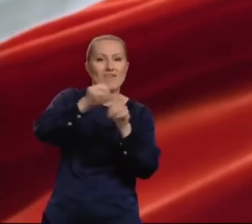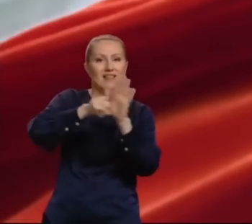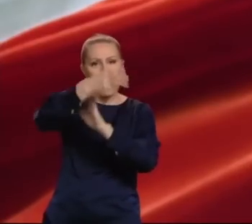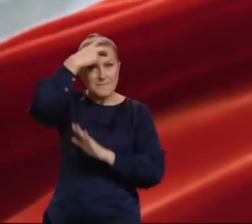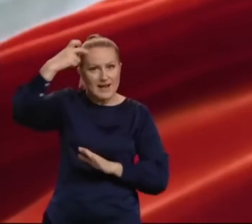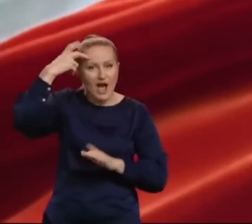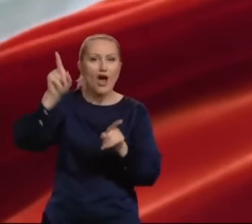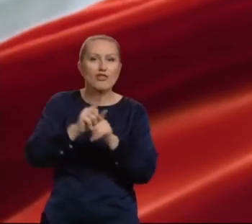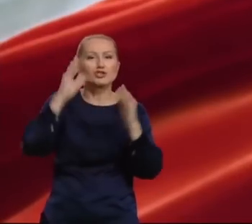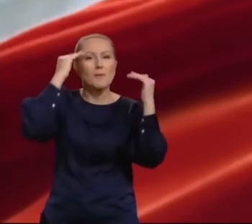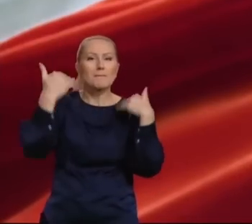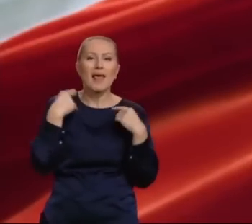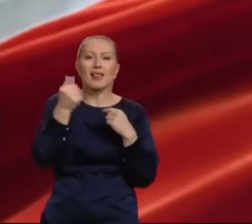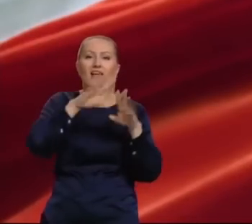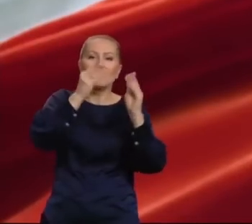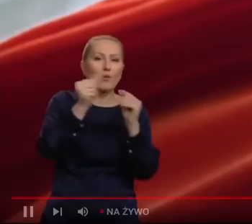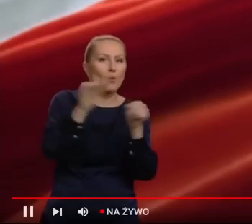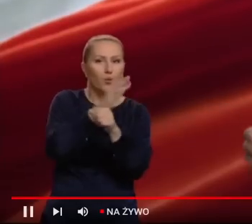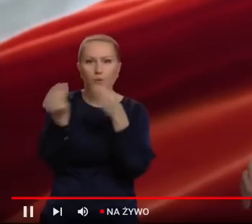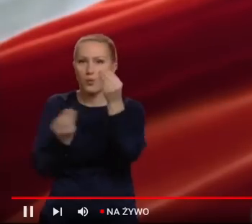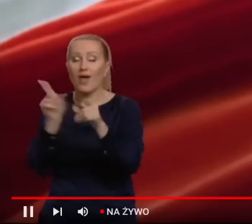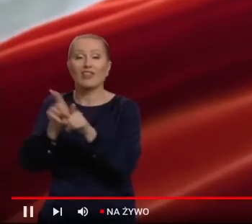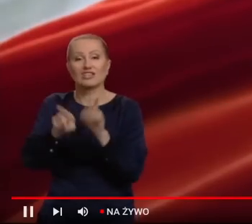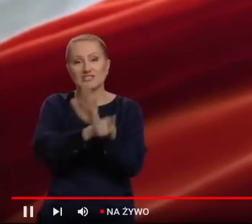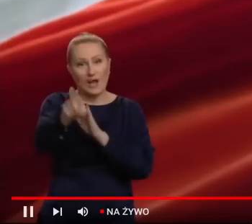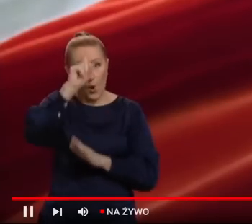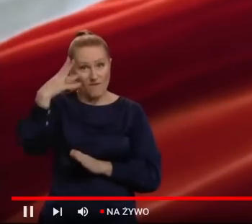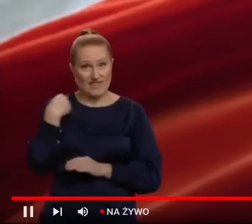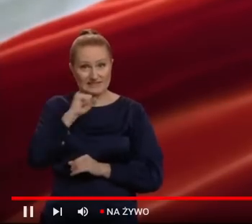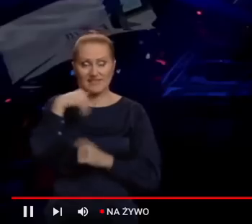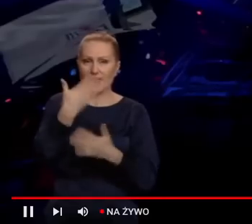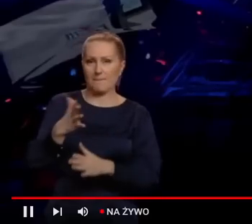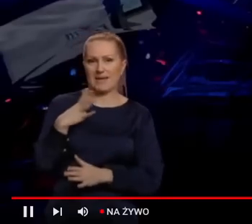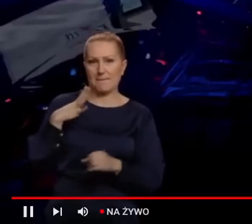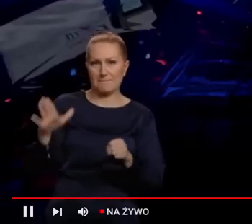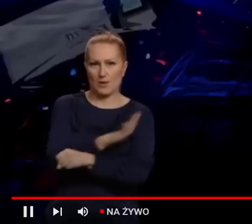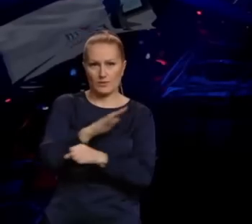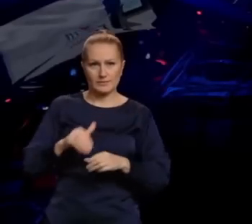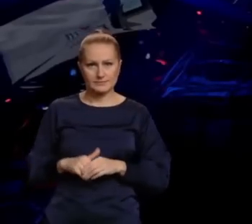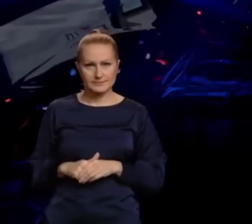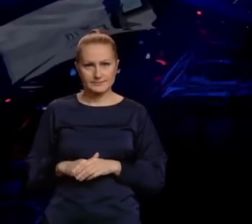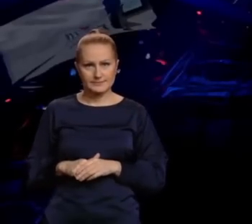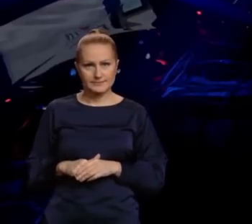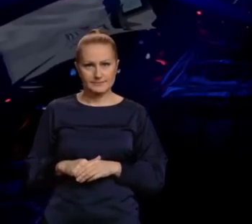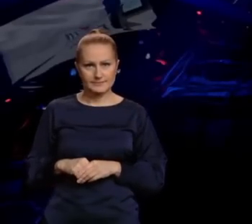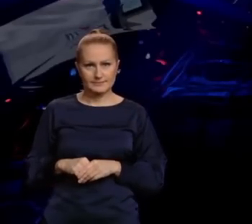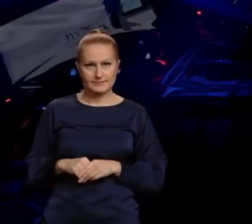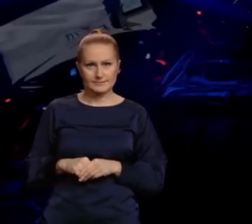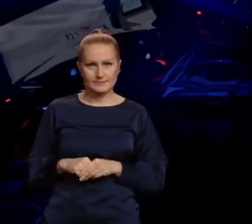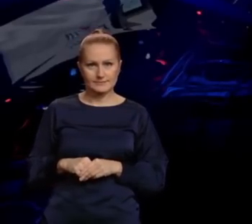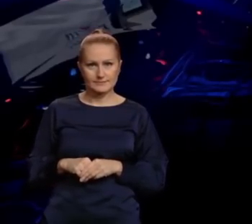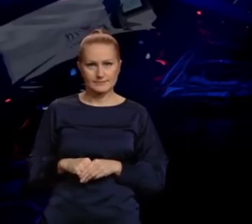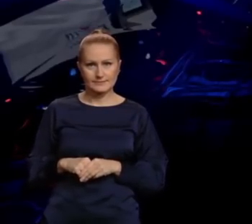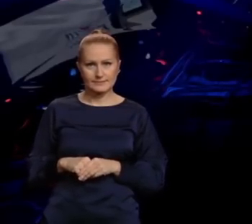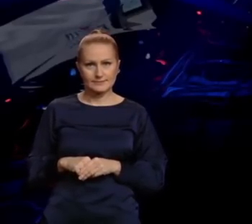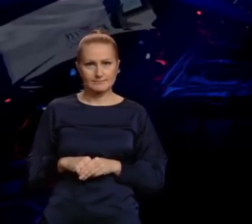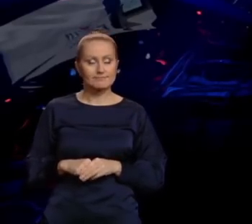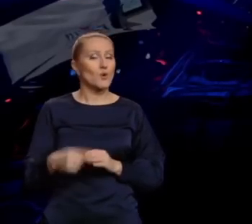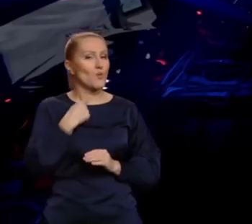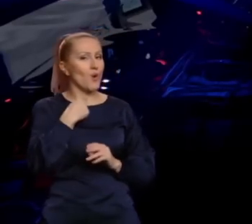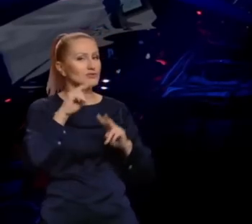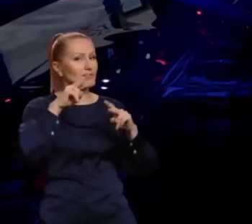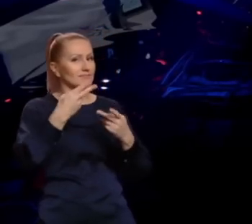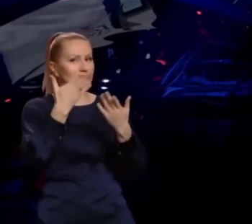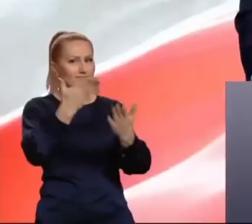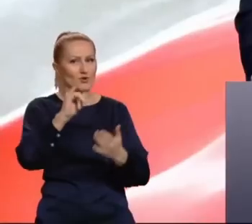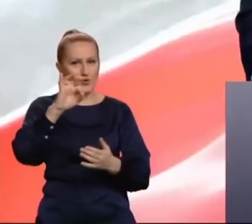zapewnić nam wszystkim, w tym seniorom, pełne bezpieczeństwo. Ale skąd na to tupe pieniądze? Trzeba serio wyczarować. I głos teraz